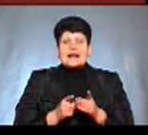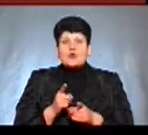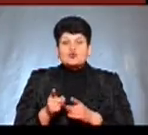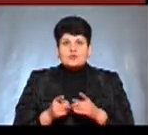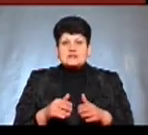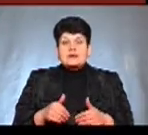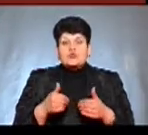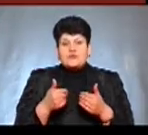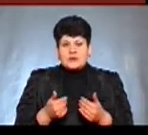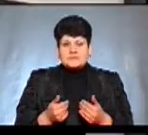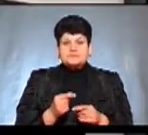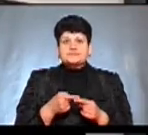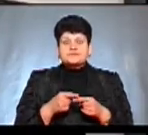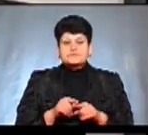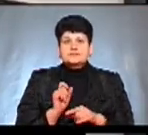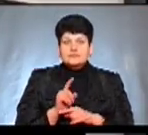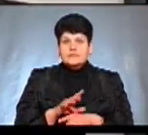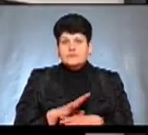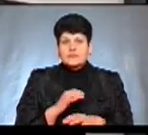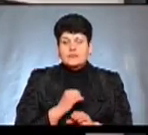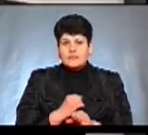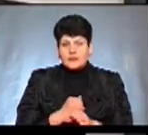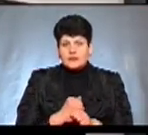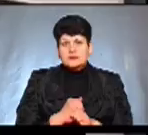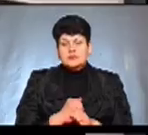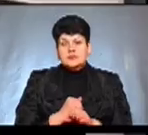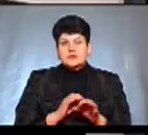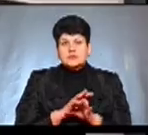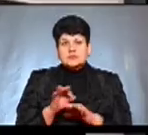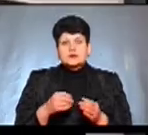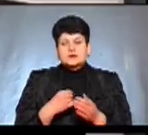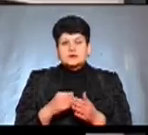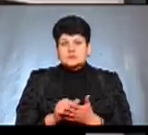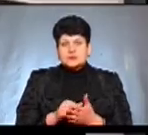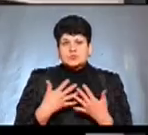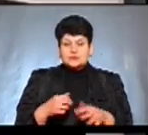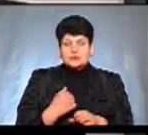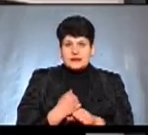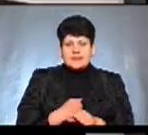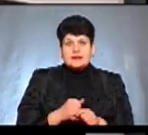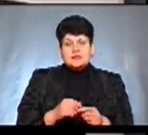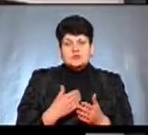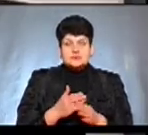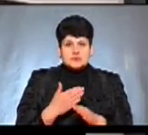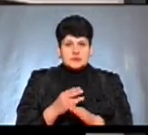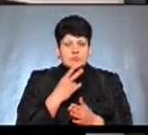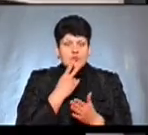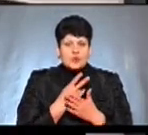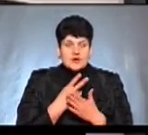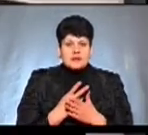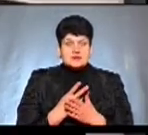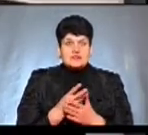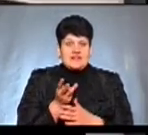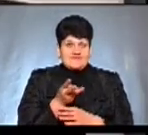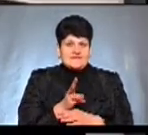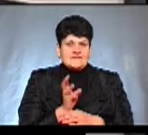запропонували, технічне завдання, яке було видане, і проєктанти, як проєктну документацію розробили, і, власне, елементи презентації ви показували в ролику,